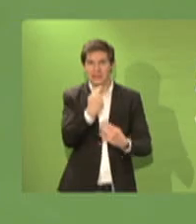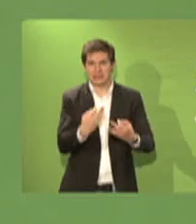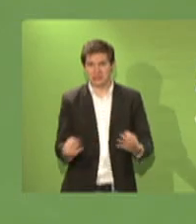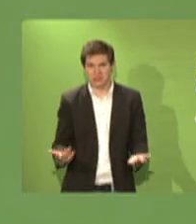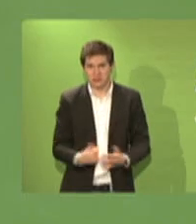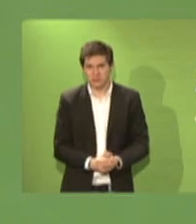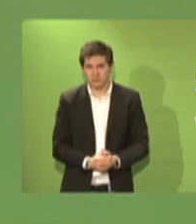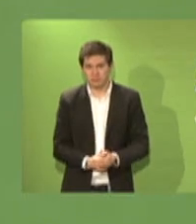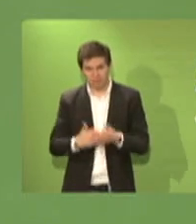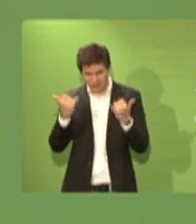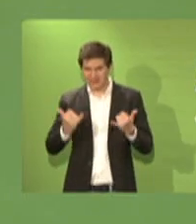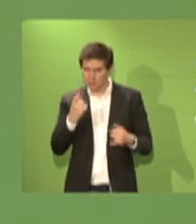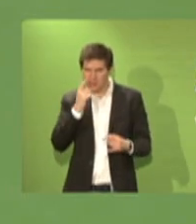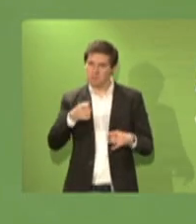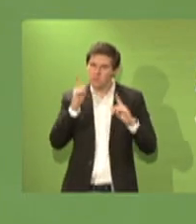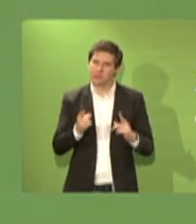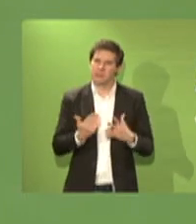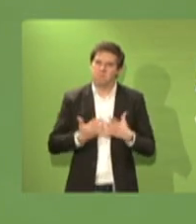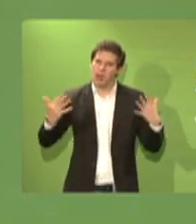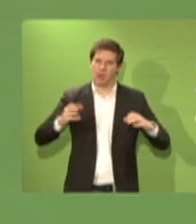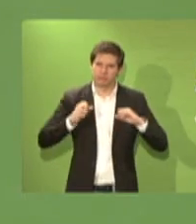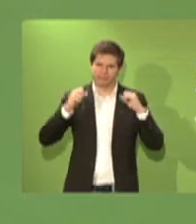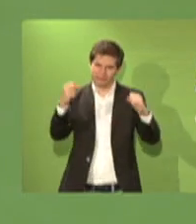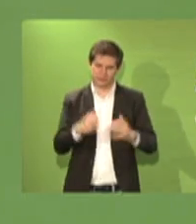Da haben wir noch eine Menge zu tun. Aber